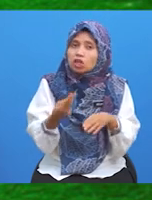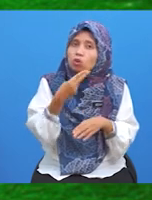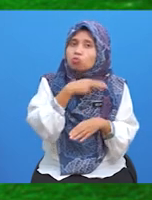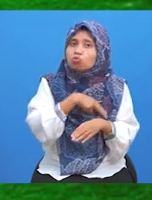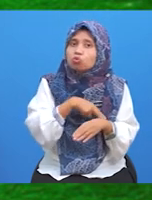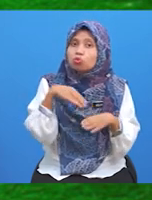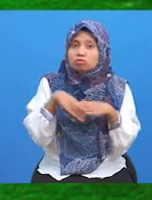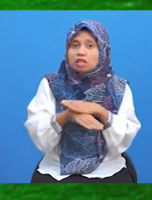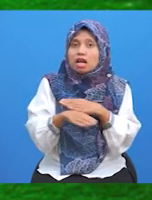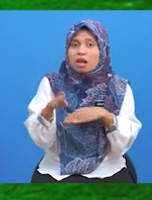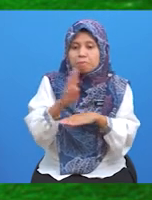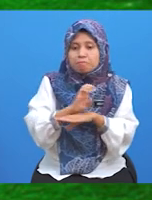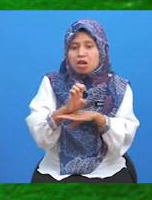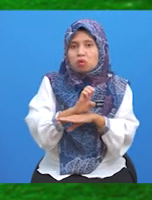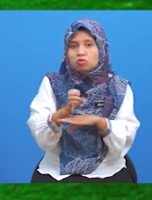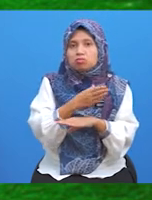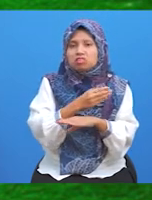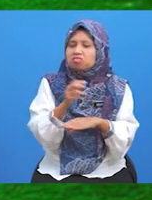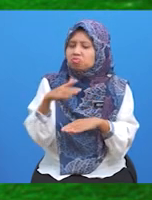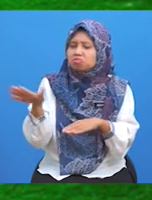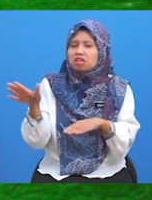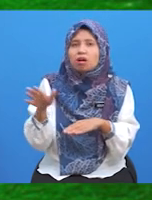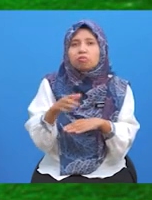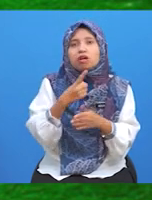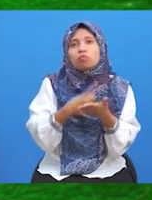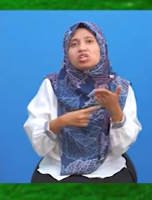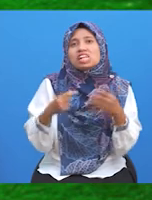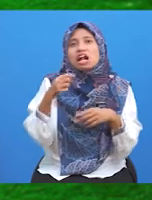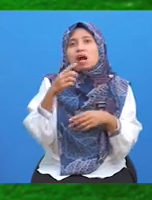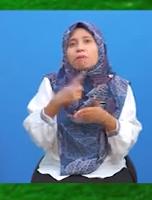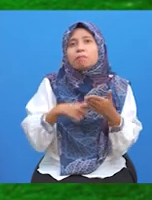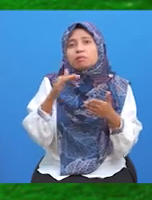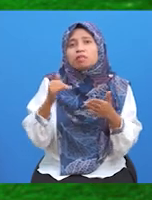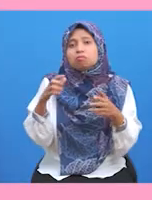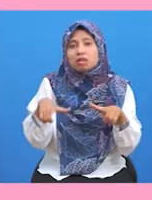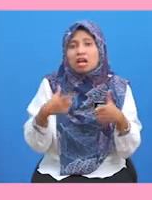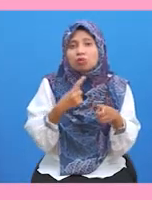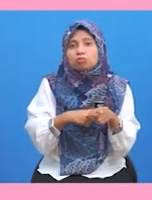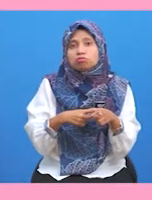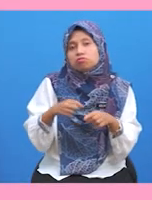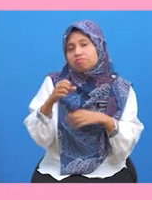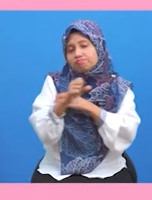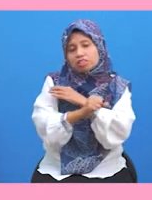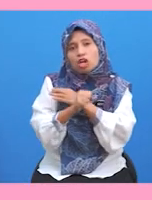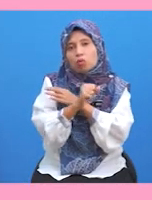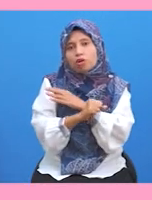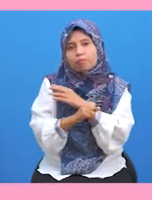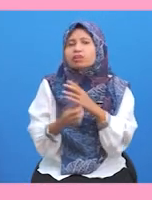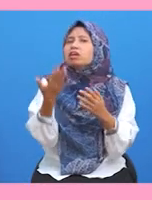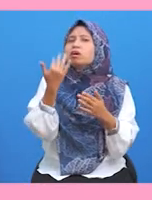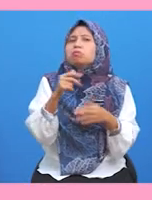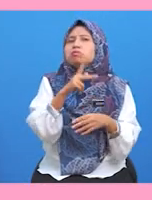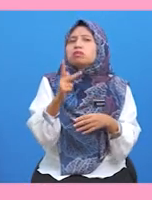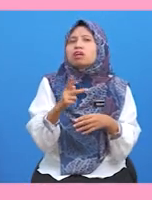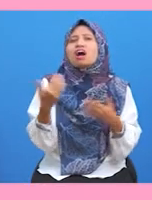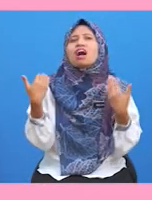dalam bidang ekonomi dan tidak menghiraukan tentang keadaan politik di Sarawak. Murid-murid, mengapakah